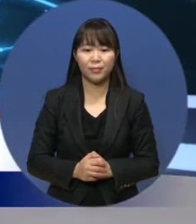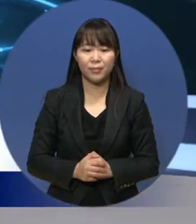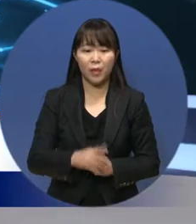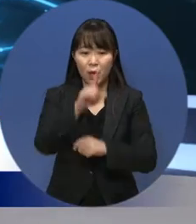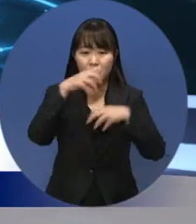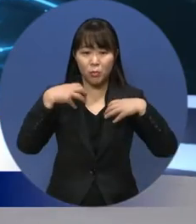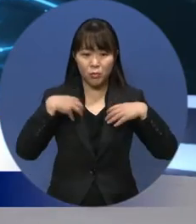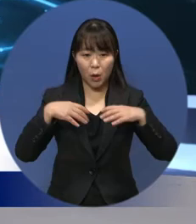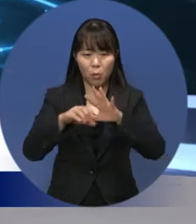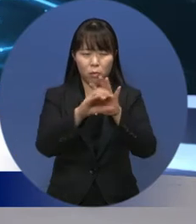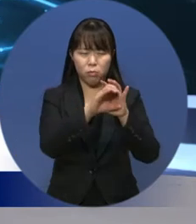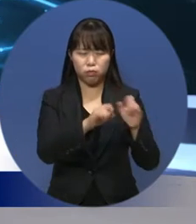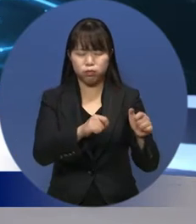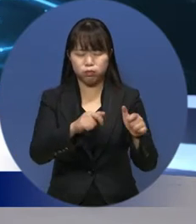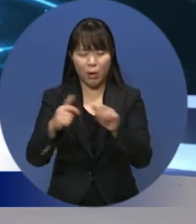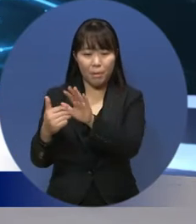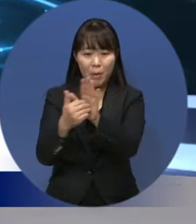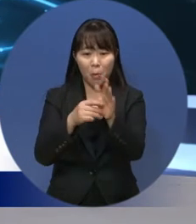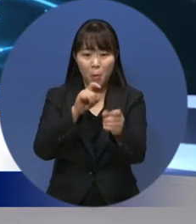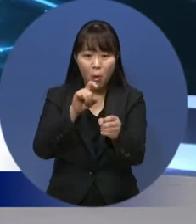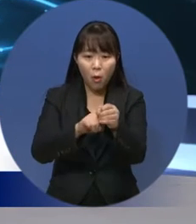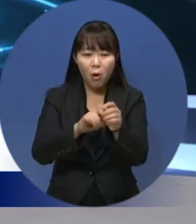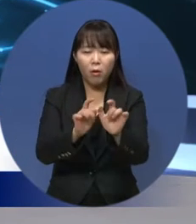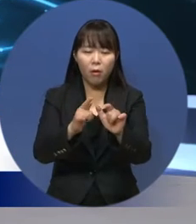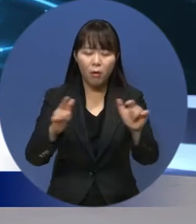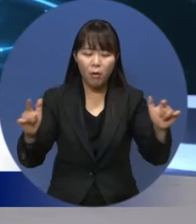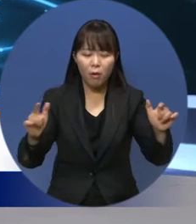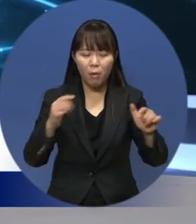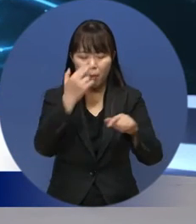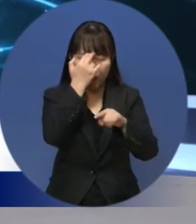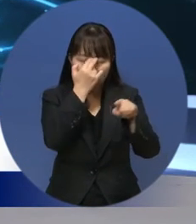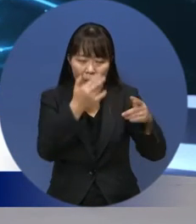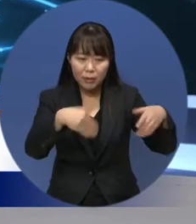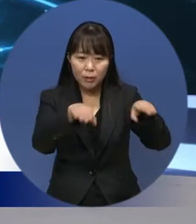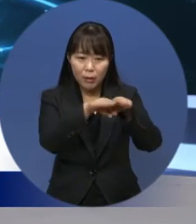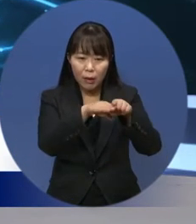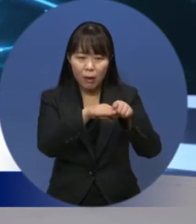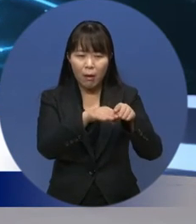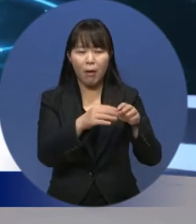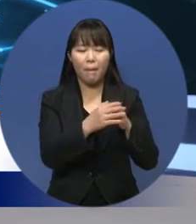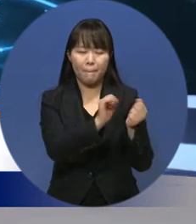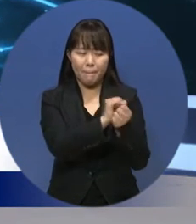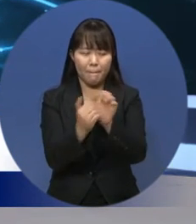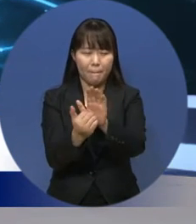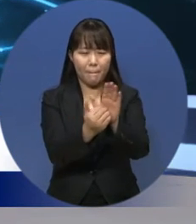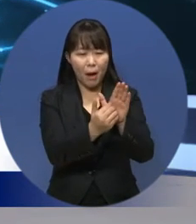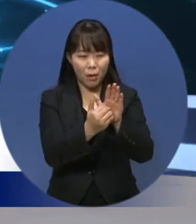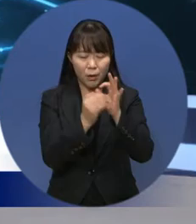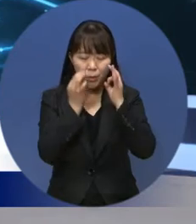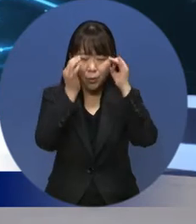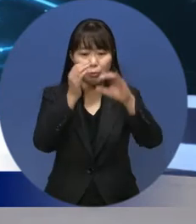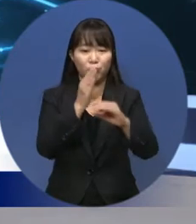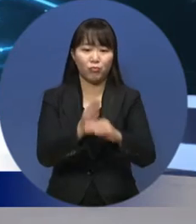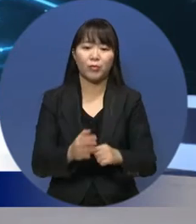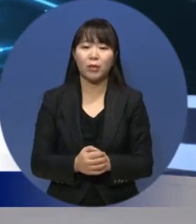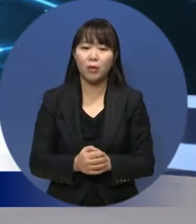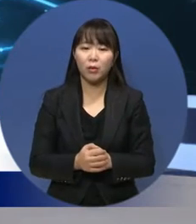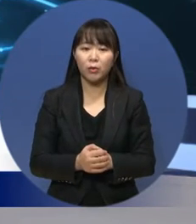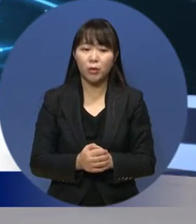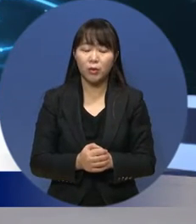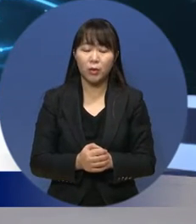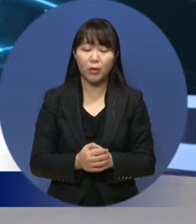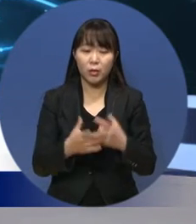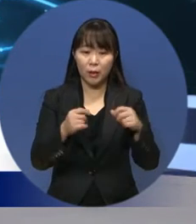정부가 코론 알고 의 확산을 막기 위해 각종 취약 시설에 대한 방역 관리에 만전을 기하고 있는데요 1 따라